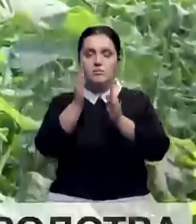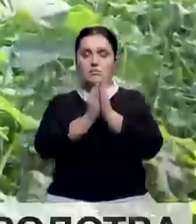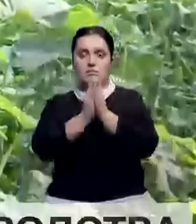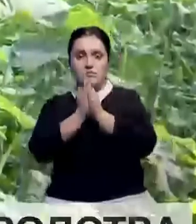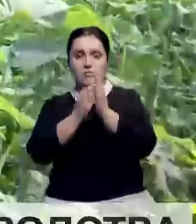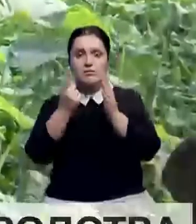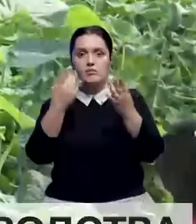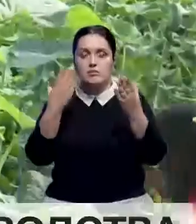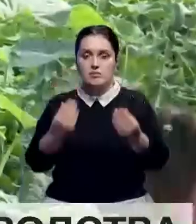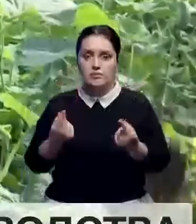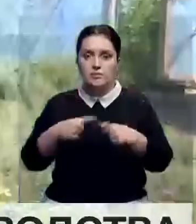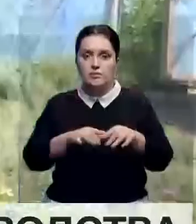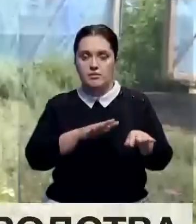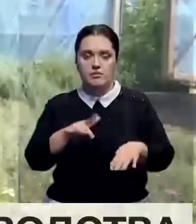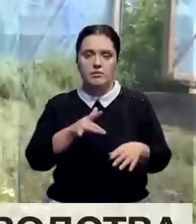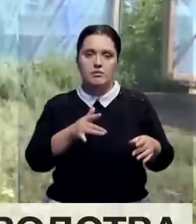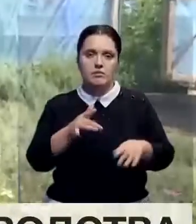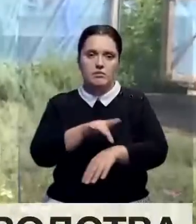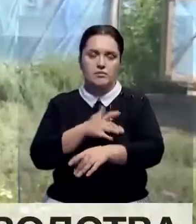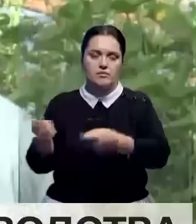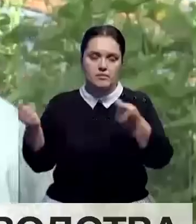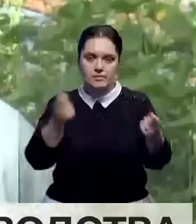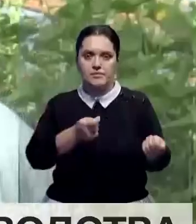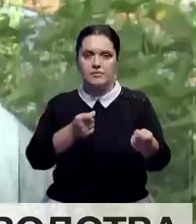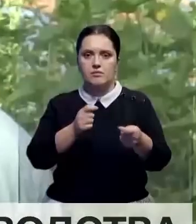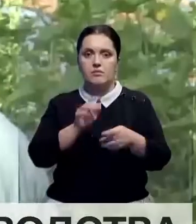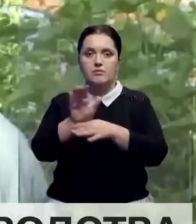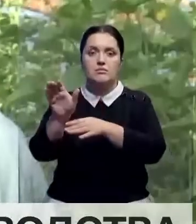день. Организовал службу доставки овощей в соседние села.